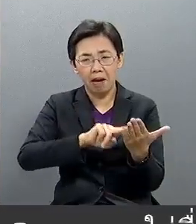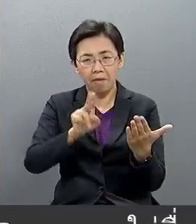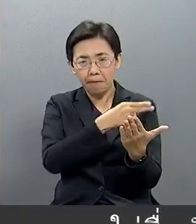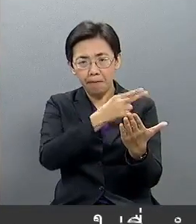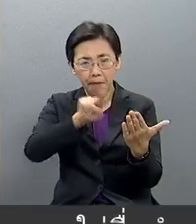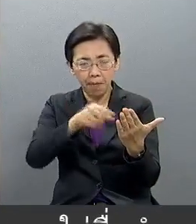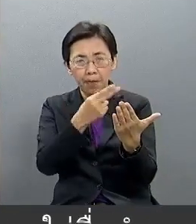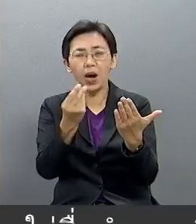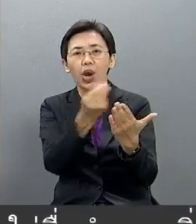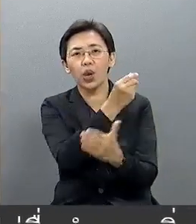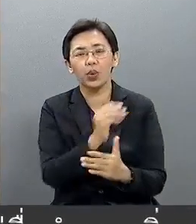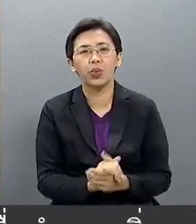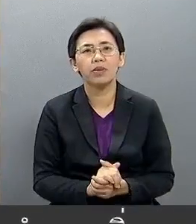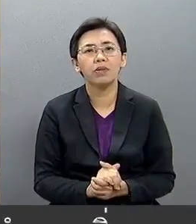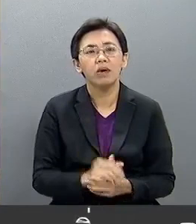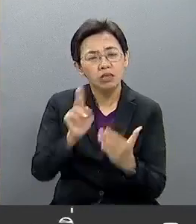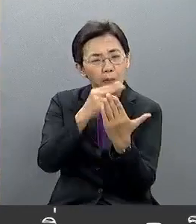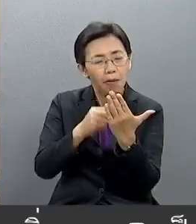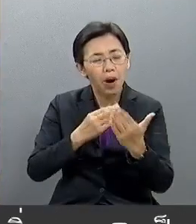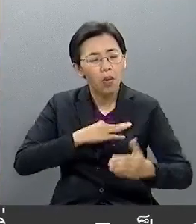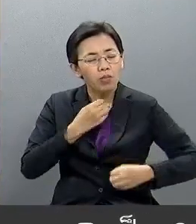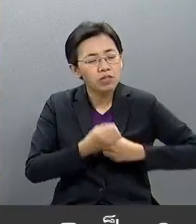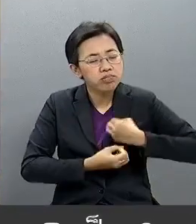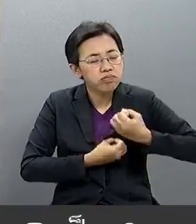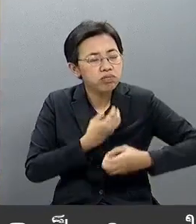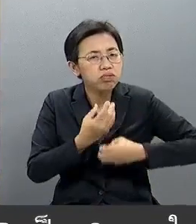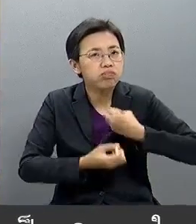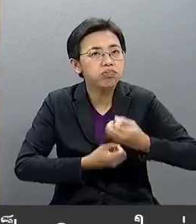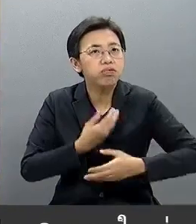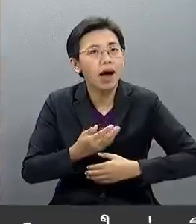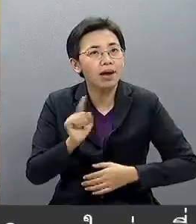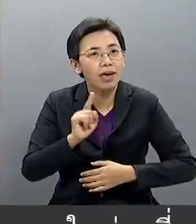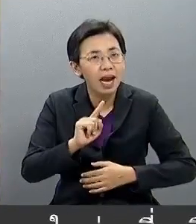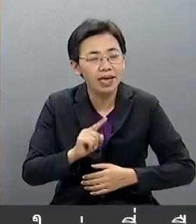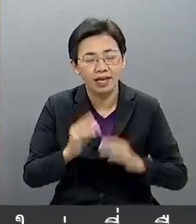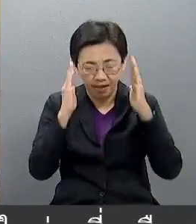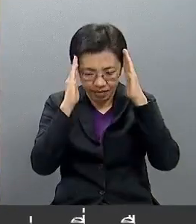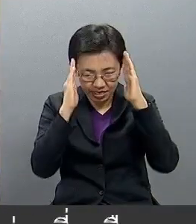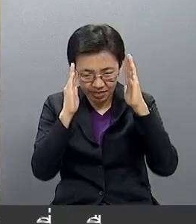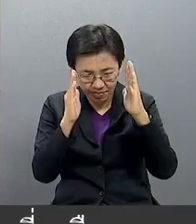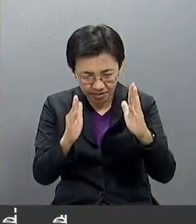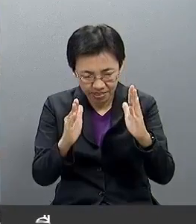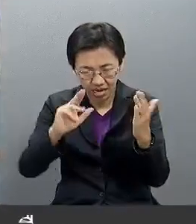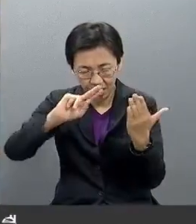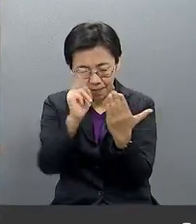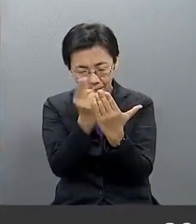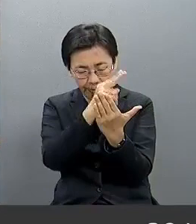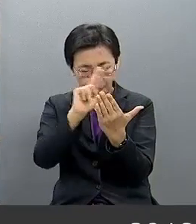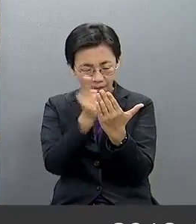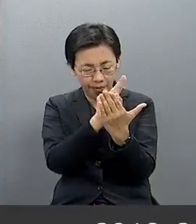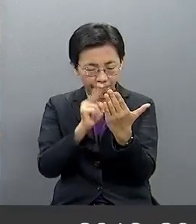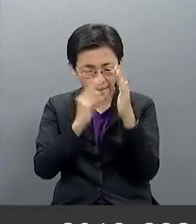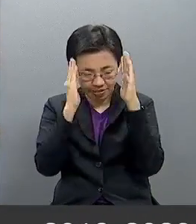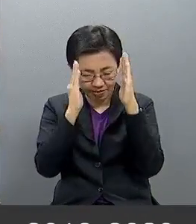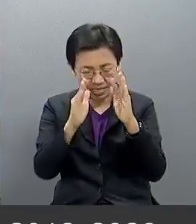งที่ออกมากลั่นมาจากข้างในสิ่งที่เป็นจุดร่วมกันคือเรื่องของสมาธิที่ยังต้องใช้ในการสร้างสรรค์งานศิลปะค่ะ